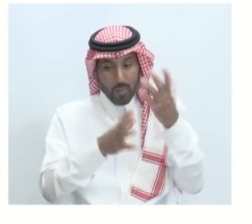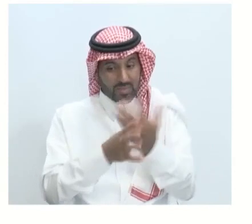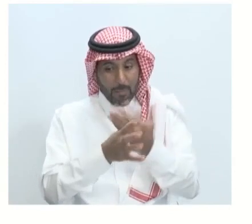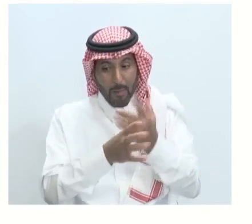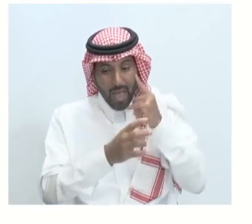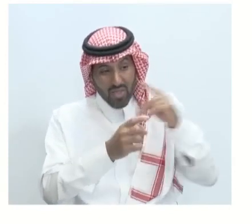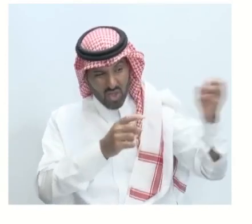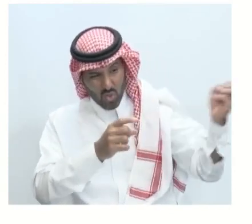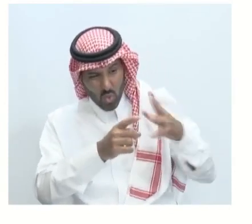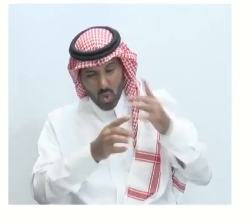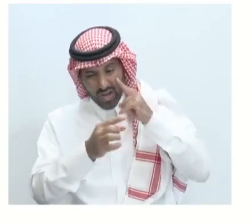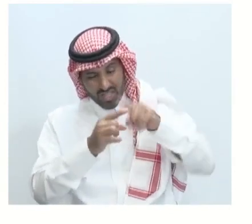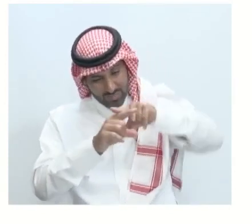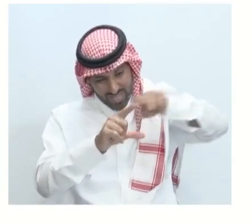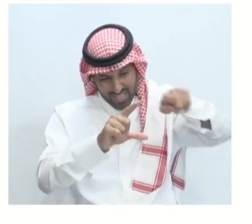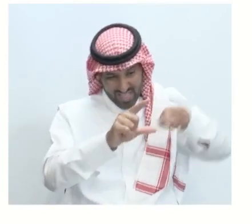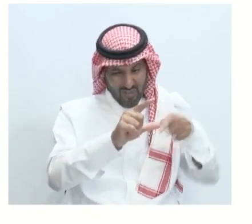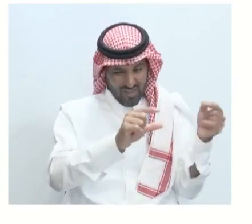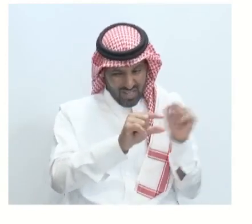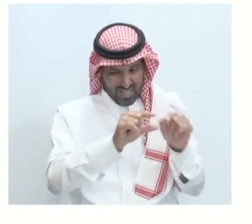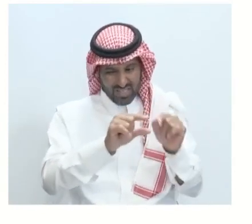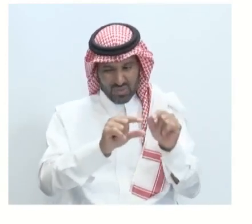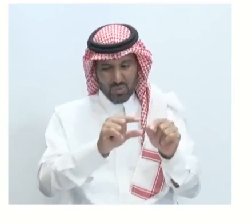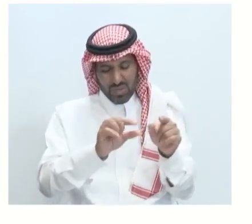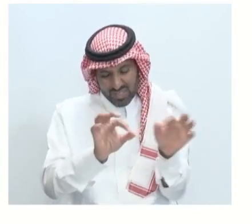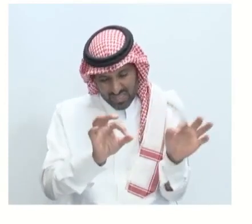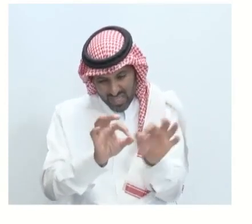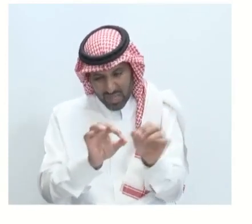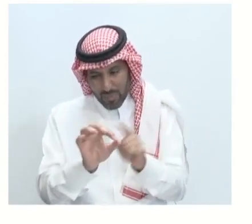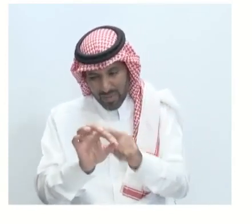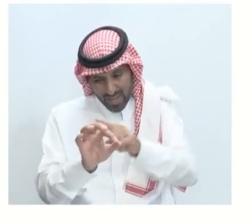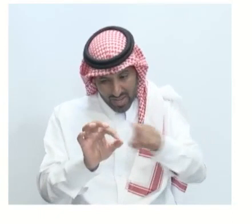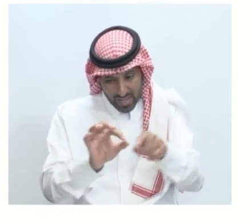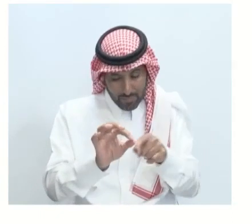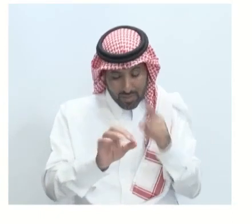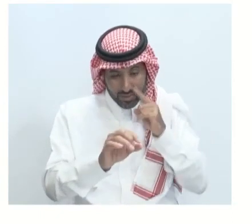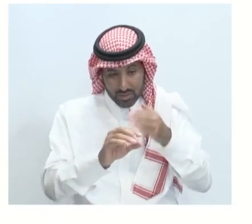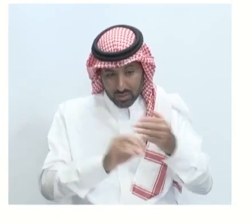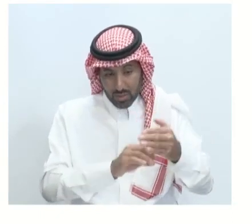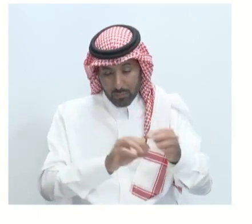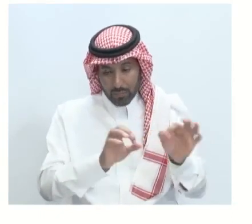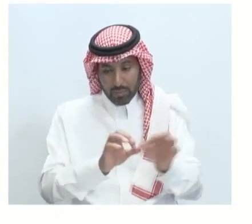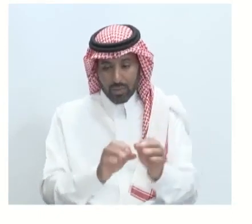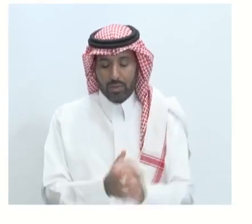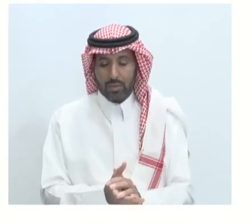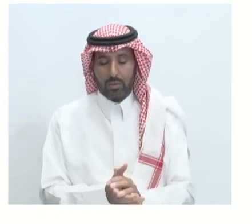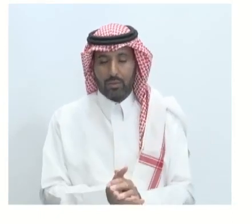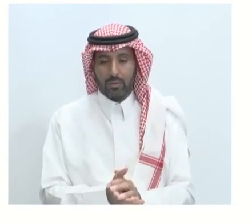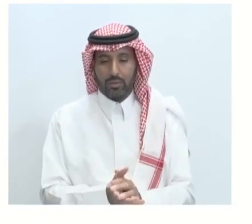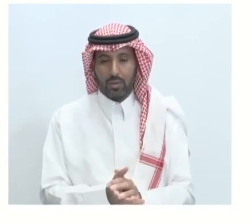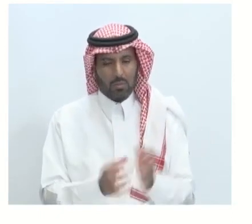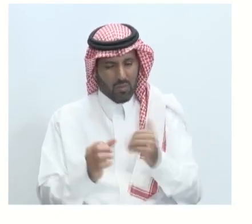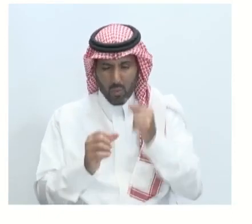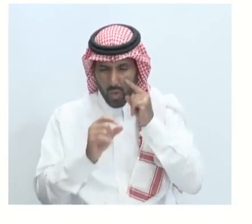النافذه من اطراف العدسه تكون بؤرتها قريبه من العدسه بعكس النافذه بالقرب من مركز